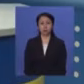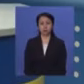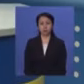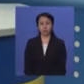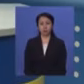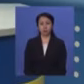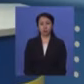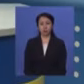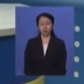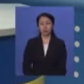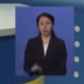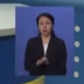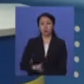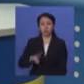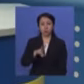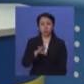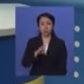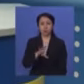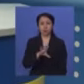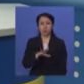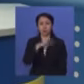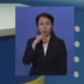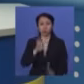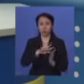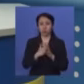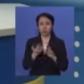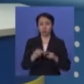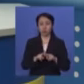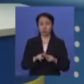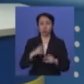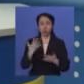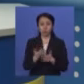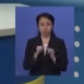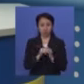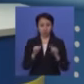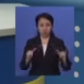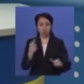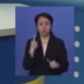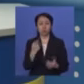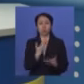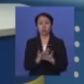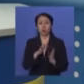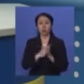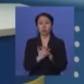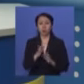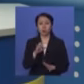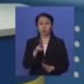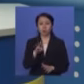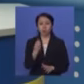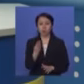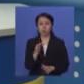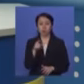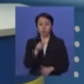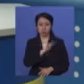Теперь перейдем к другим темам. В районе Макжана Жумабаева немало сел, которые успешно развиваются. Один из примеров – село Сулушок.